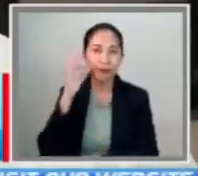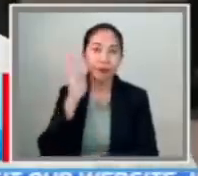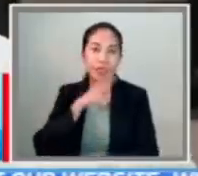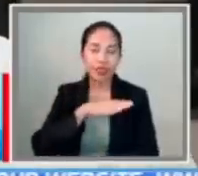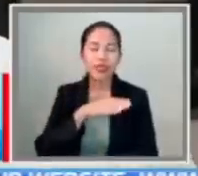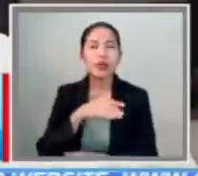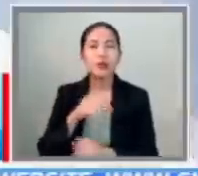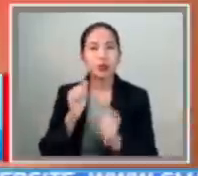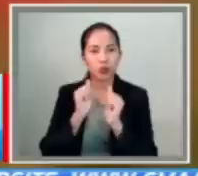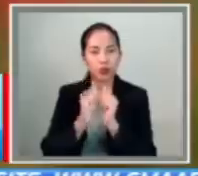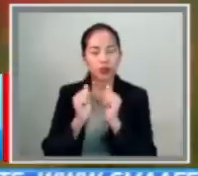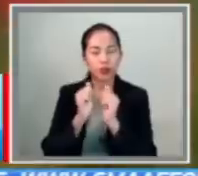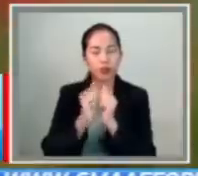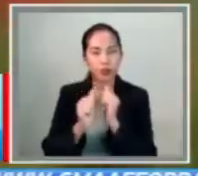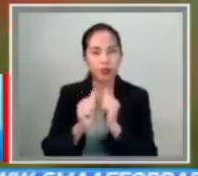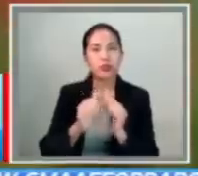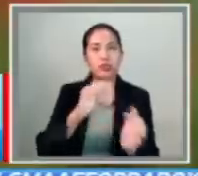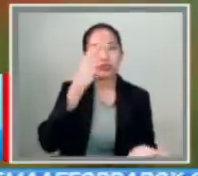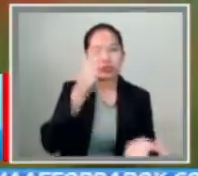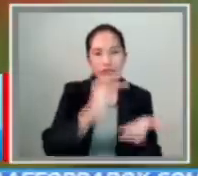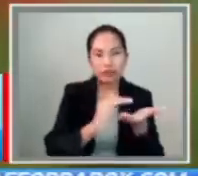and important crops.